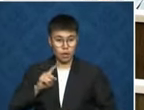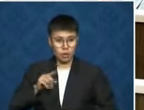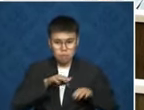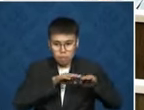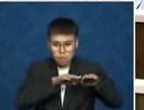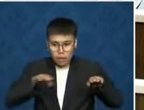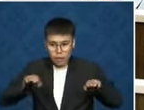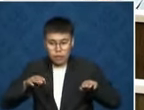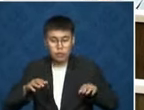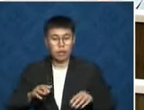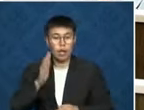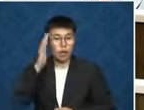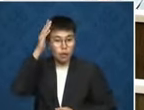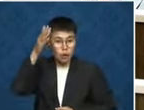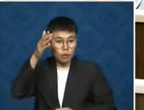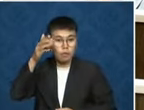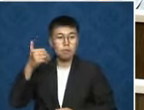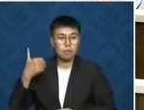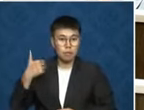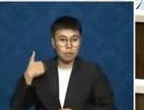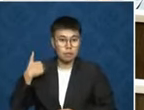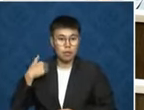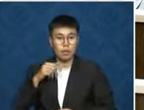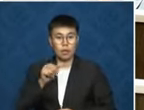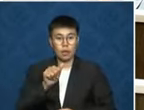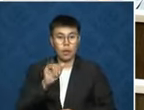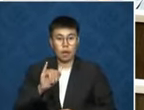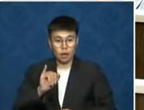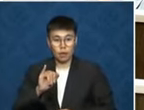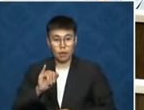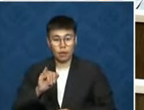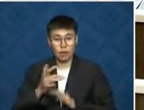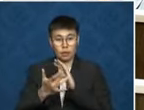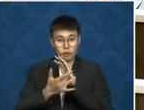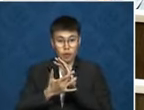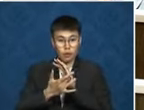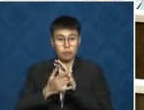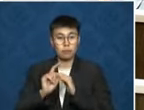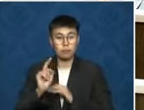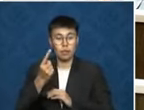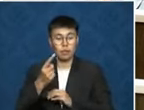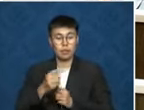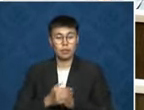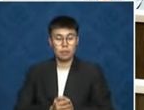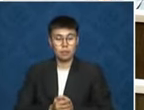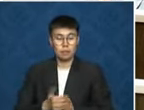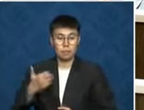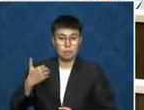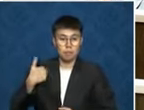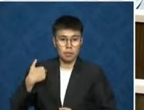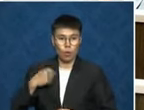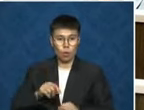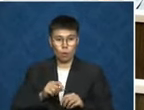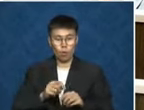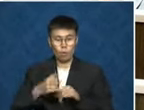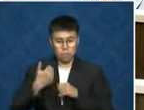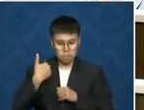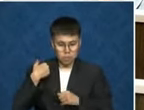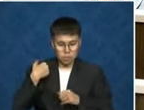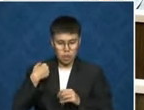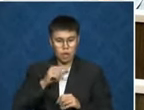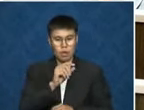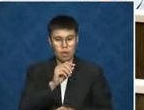ำเป็นต่ออนาคตที่มี AI เช่นการพัฒนา AI ข้อมูล Training Dataset จำนวนมหาศาลหรือ Big